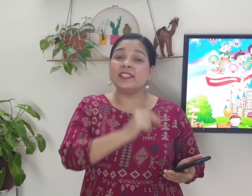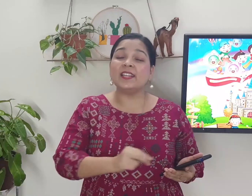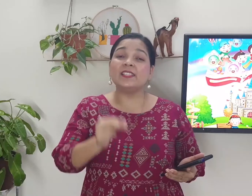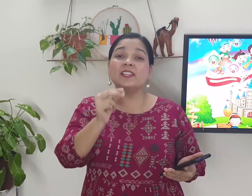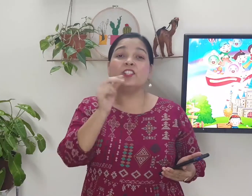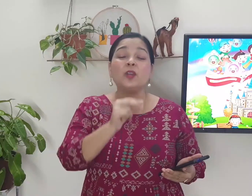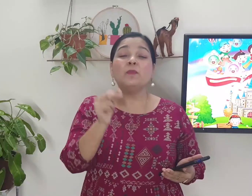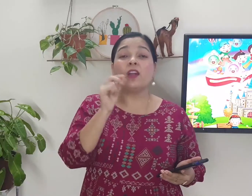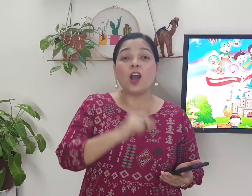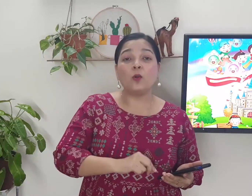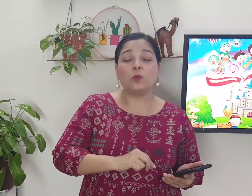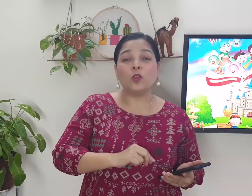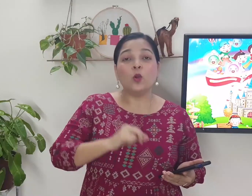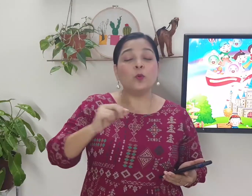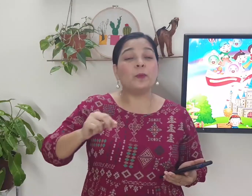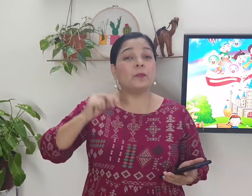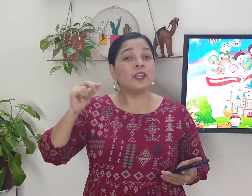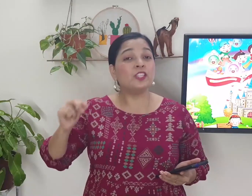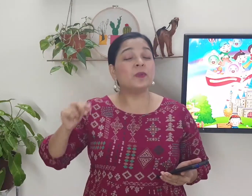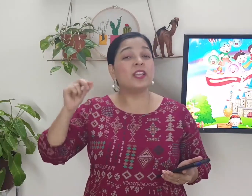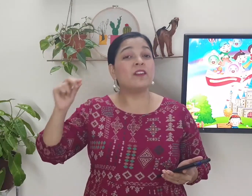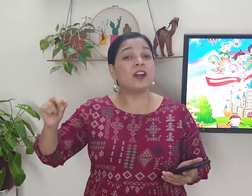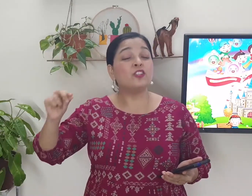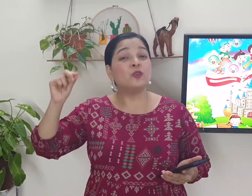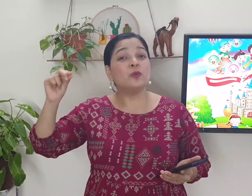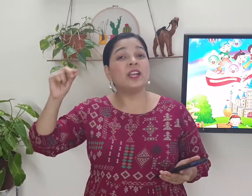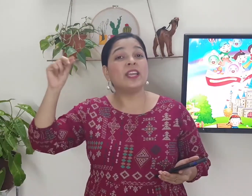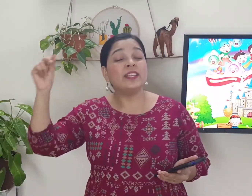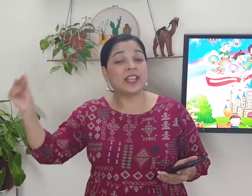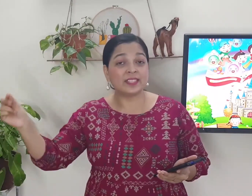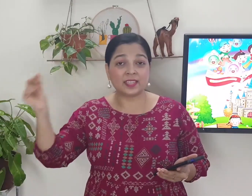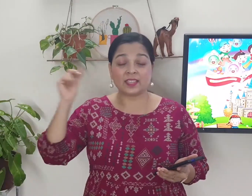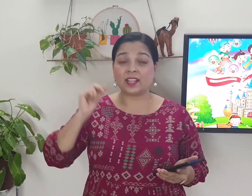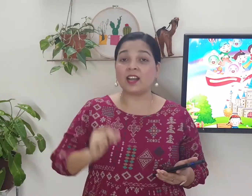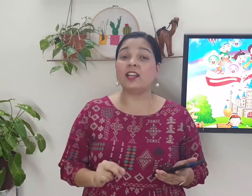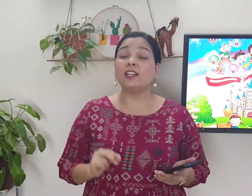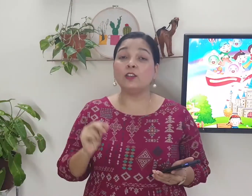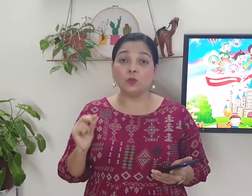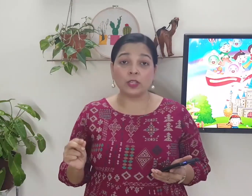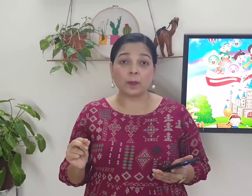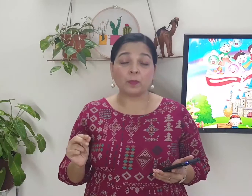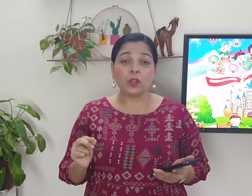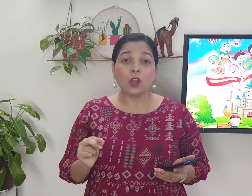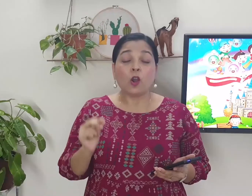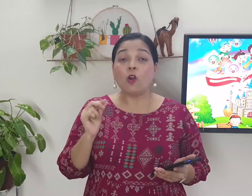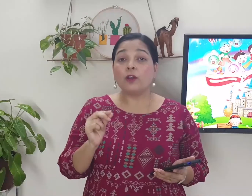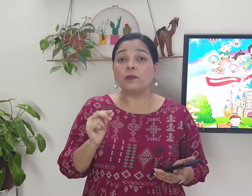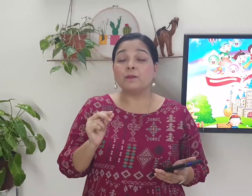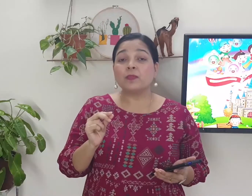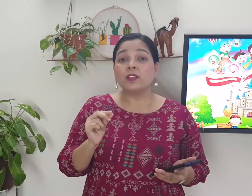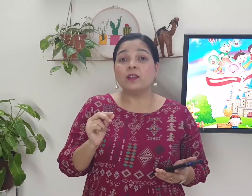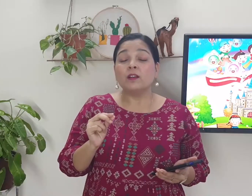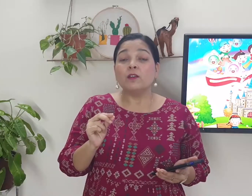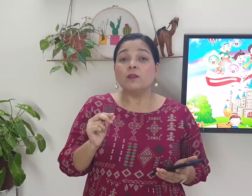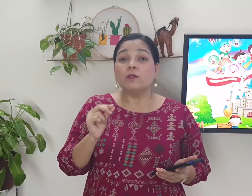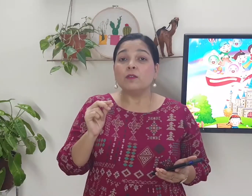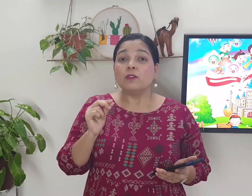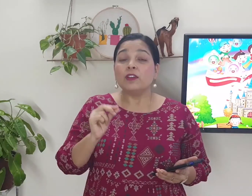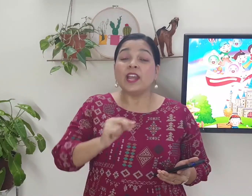कोणीही व्यक्ती जोपर्यंत नव्याने जन्मत नाही परमेश्वराच्या राज्यात प्रवेश करू शकत नाही.